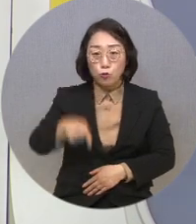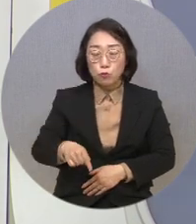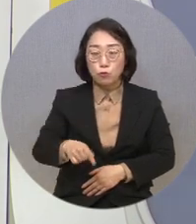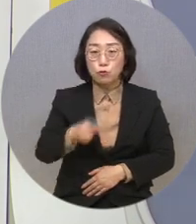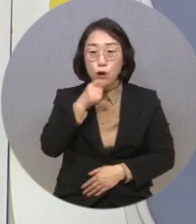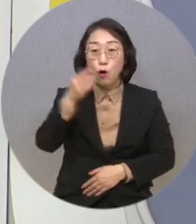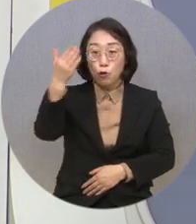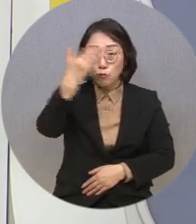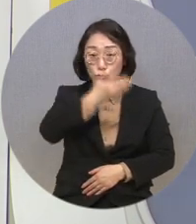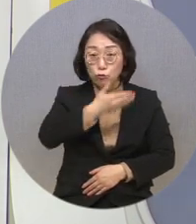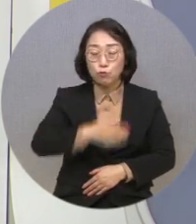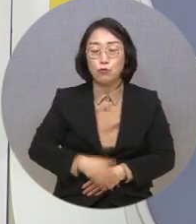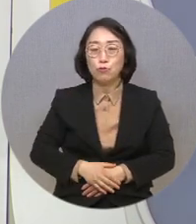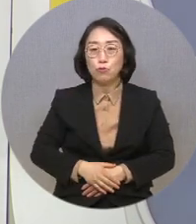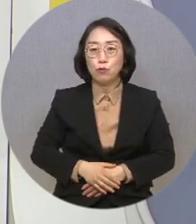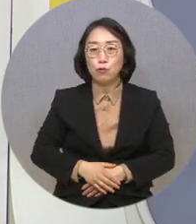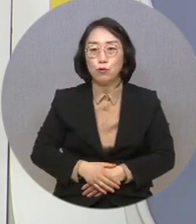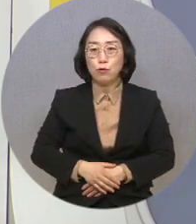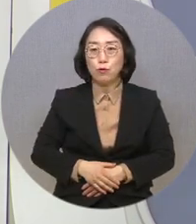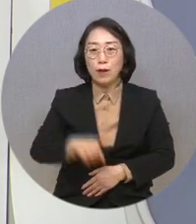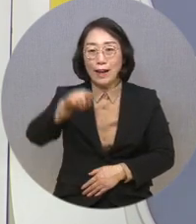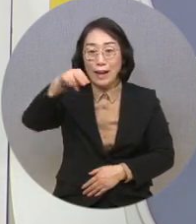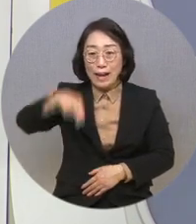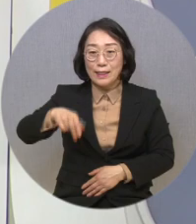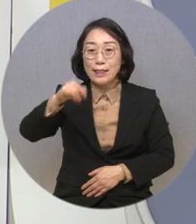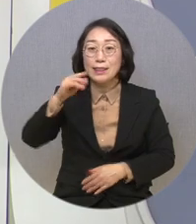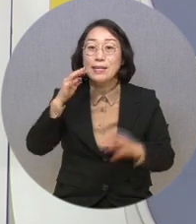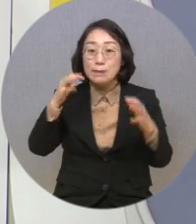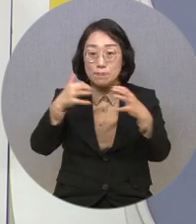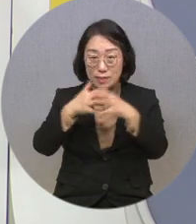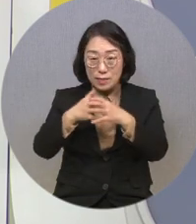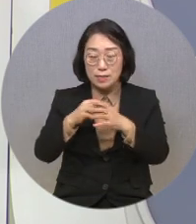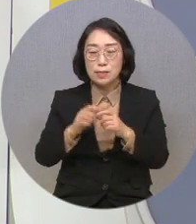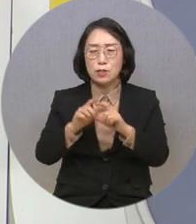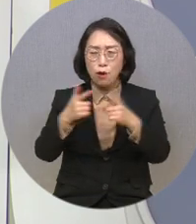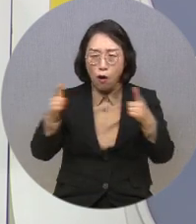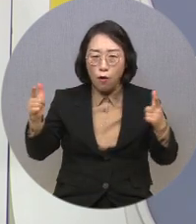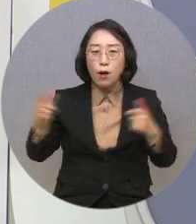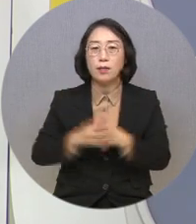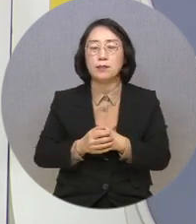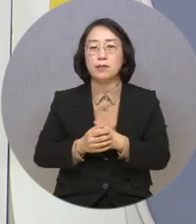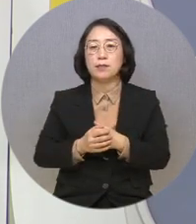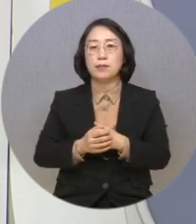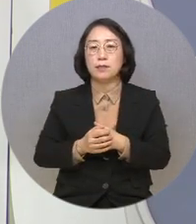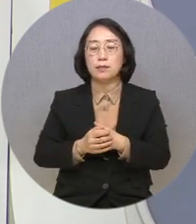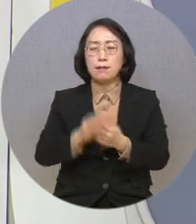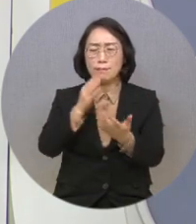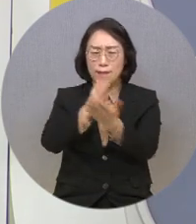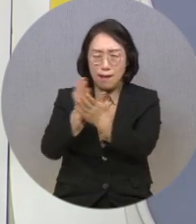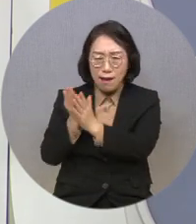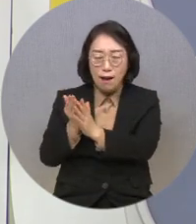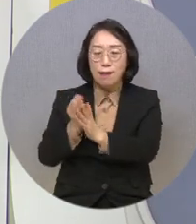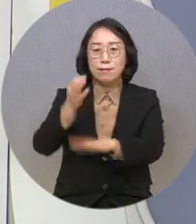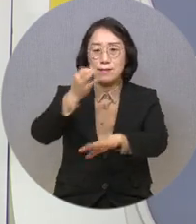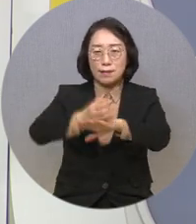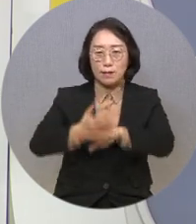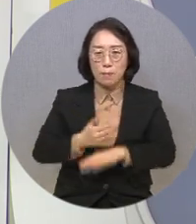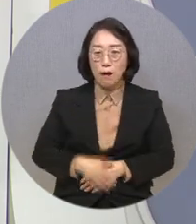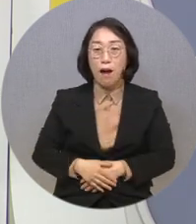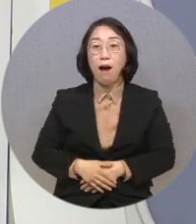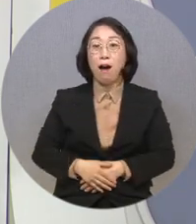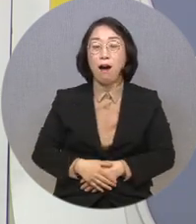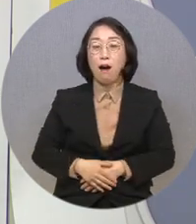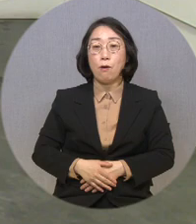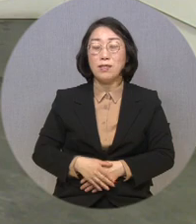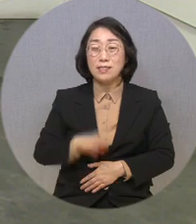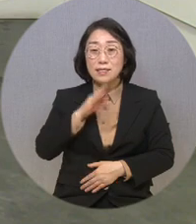네. 25,000개 정도 농수축산물을 지금 판매하고 있습니다. 우리가 슈퍼에 가도 살 게 그렇게 많지